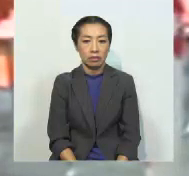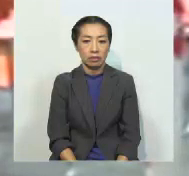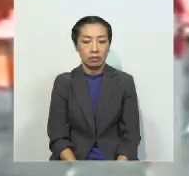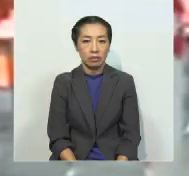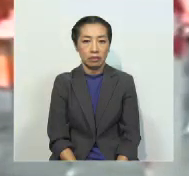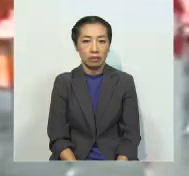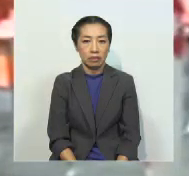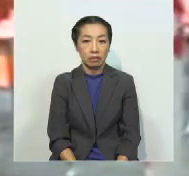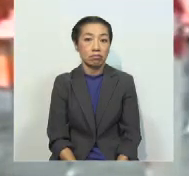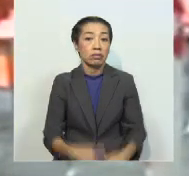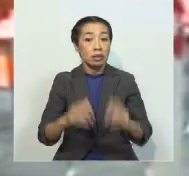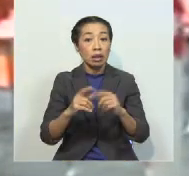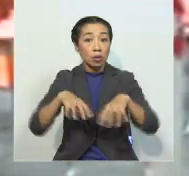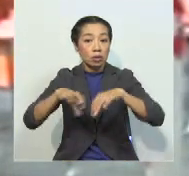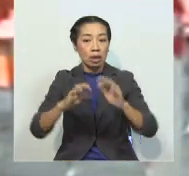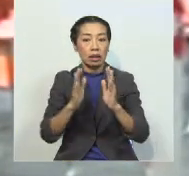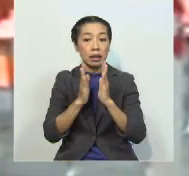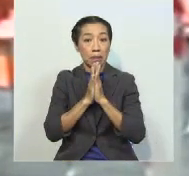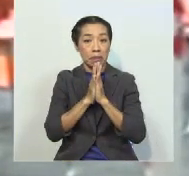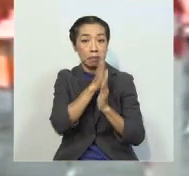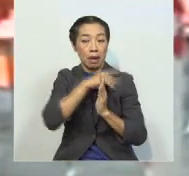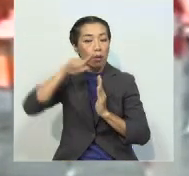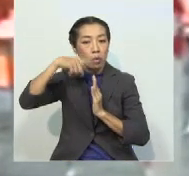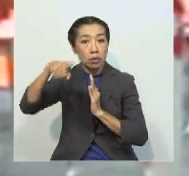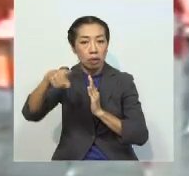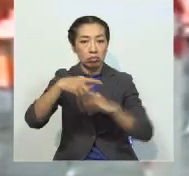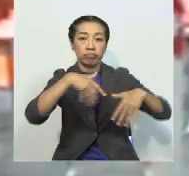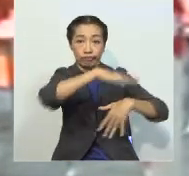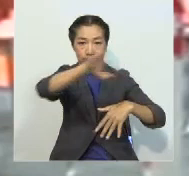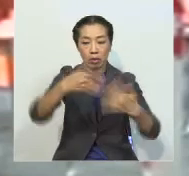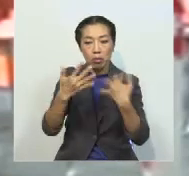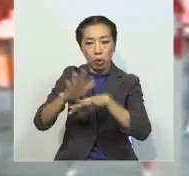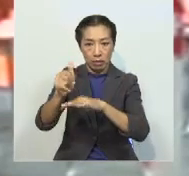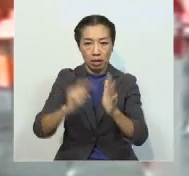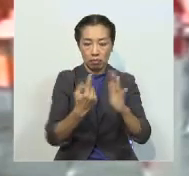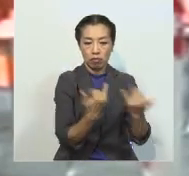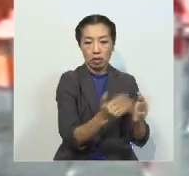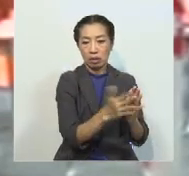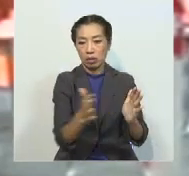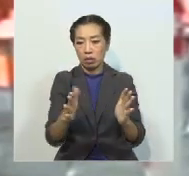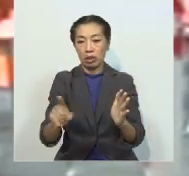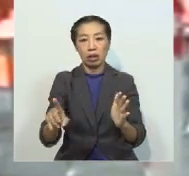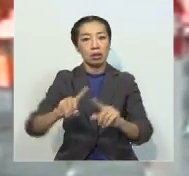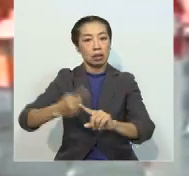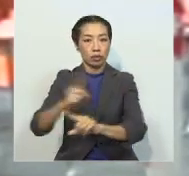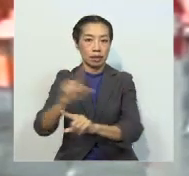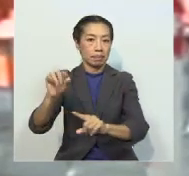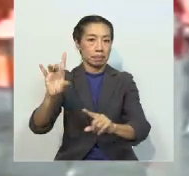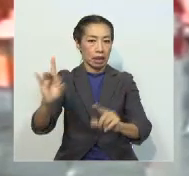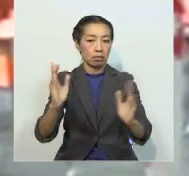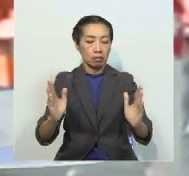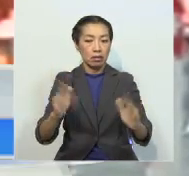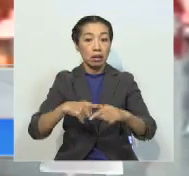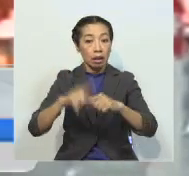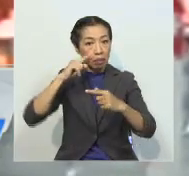ครับสำหรับพิธีพุทธมนต์นะครับคุณผู้ชมสามารถเข้ามาร่วมงานได้ตั้งแต่วันนี้ไปจนถึงวันที่28มกราคมโดยเ